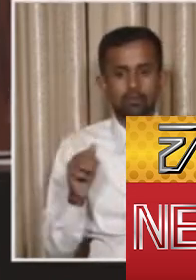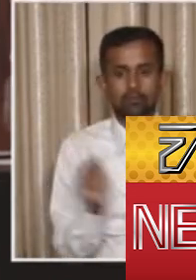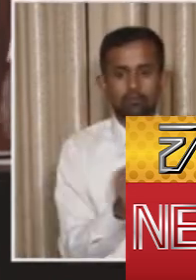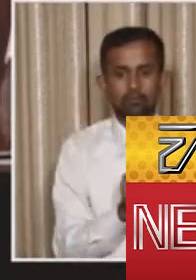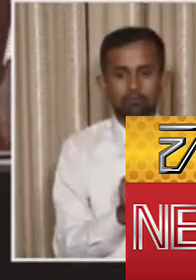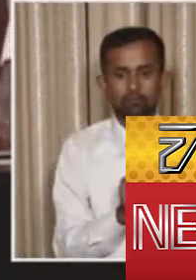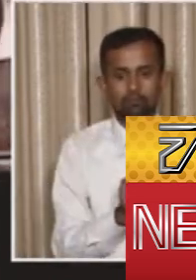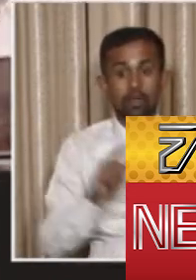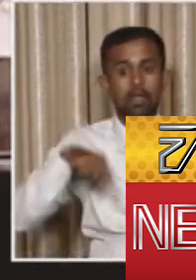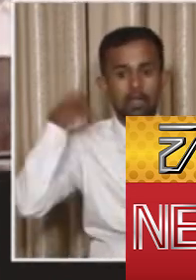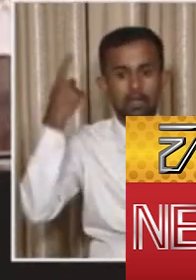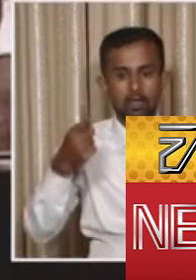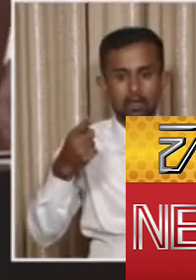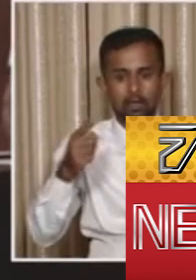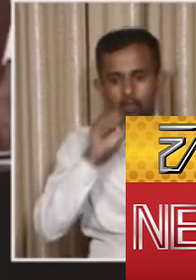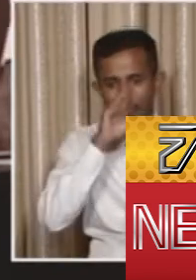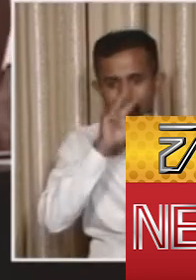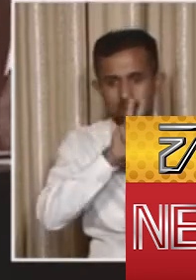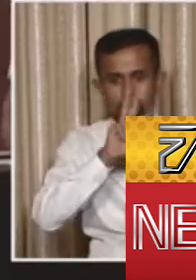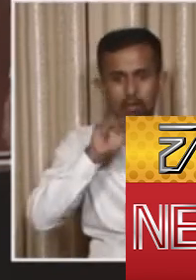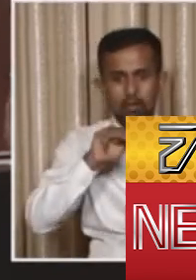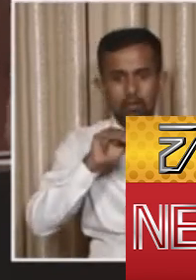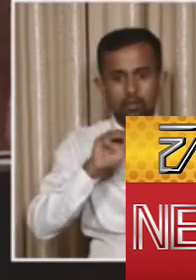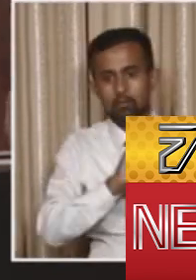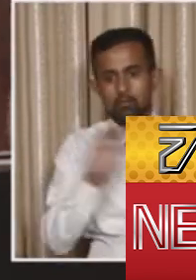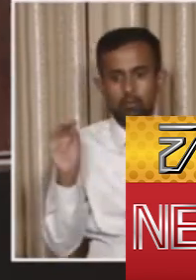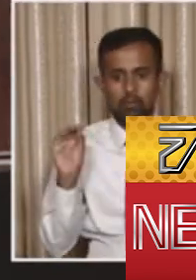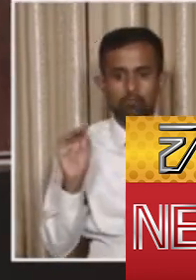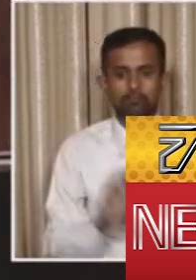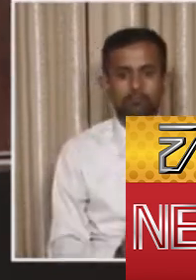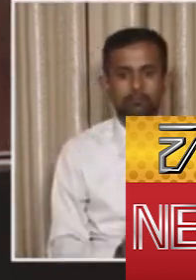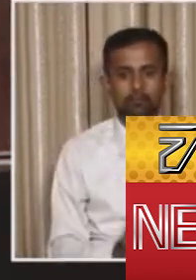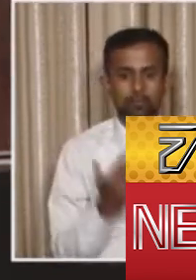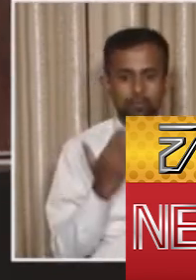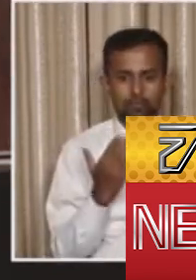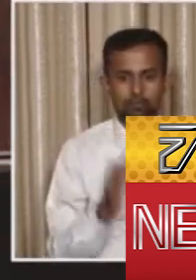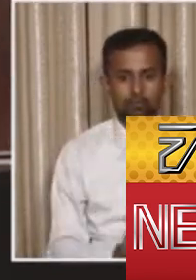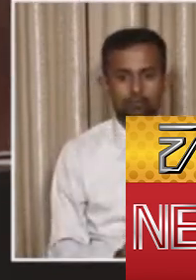katiyutu heta dina udayasana 9:30 wenaturu kal tabanu labei.